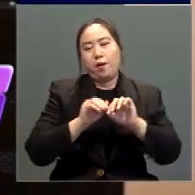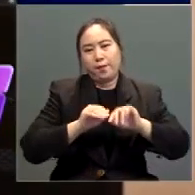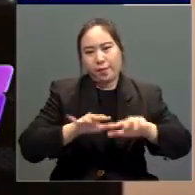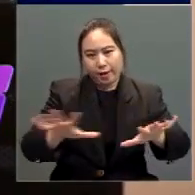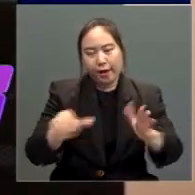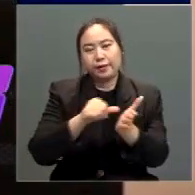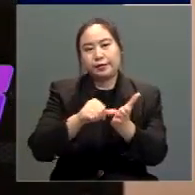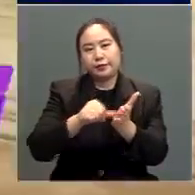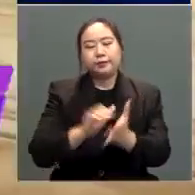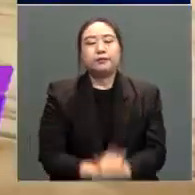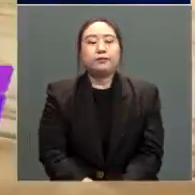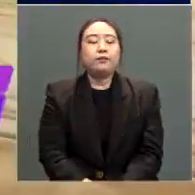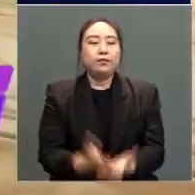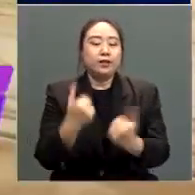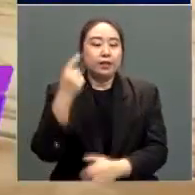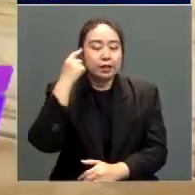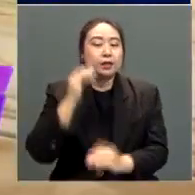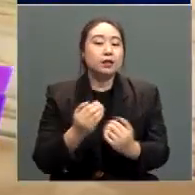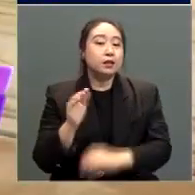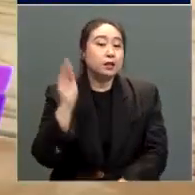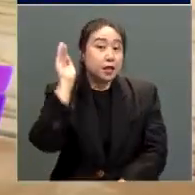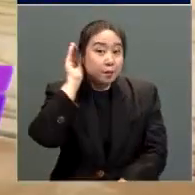ทั้งฝ่ายรัฐบาลและฝ่ายค้านในยกรัฐมนตรีขอบคุณภาคธุรกิจทุกบริษัทที่ให้การสนับสนุนทั้งเงินและอุปกรณ์หน้ากากอนามัยเพื่อช่วยกันแก้ปัญหาการแพร่ระบาดของเชื้อโควิช19และเชื่อมั่นว่าความร่วมมือของทุกๆฝ่ายจะทำให้ไทยผ่านพ้นวิกฤตครั้งนี้ไปได้